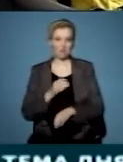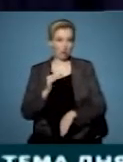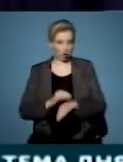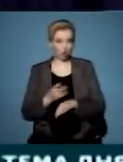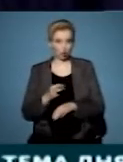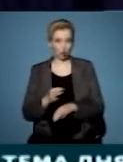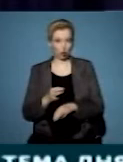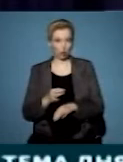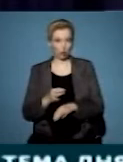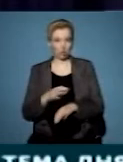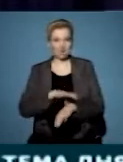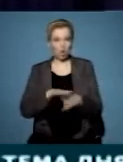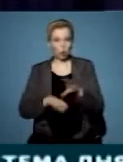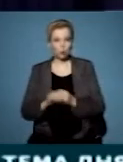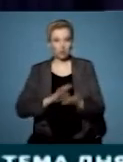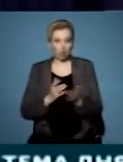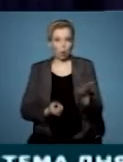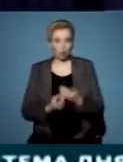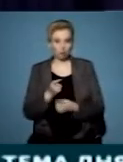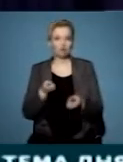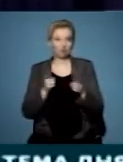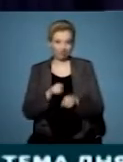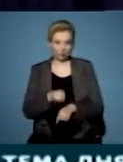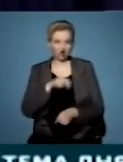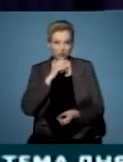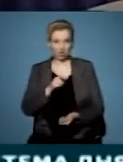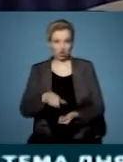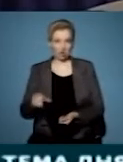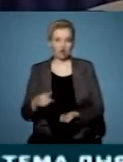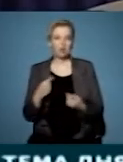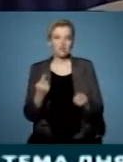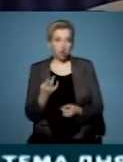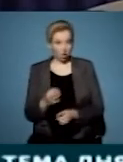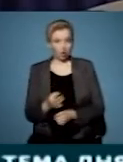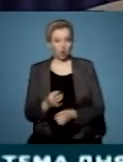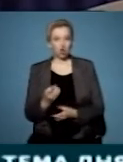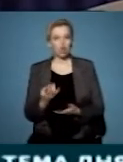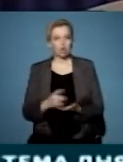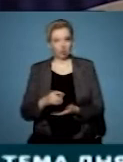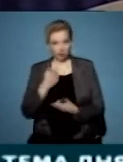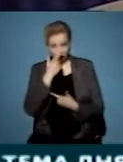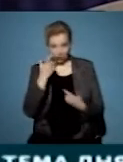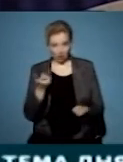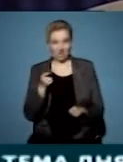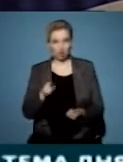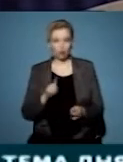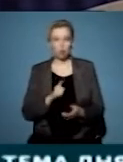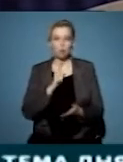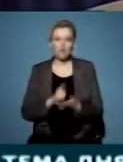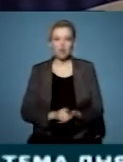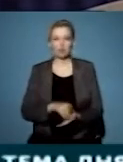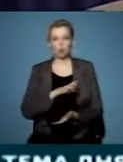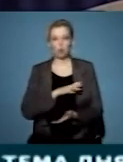фактично заручниками ситуації опинилися ті ж самі чернівчани? Звичайно. Тому ще раз наголошую на тому, що має